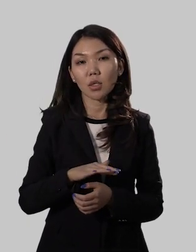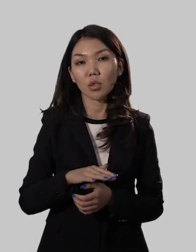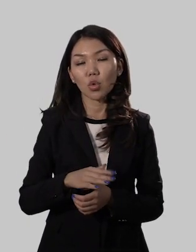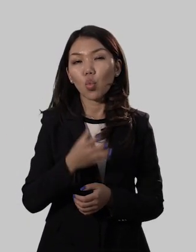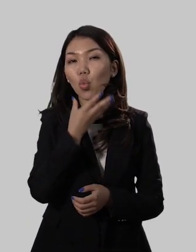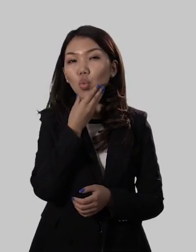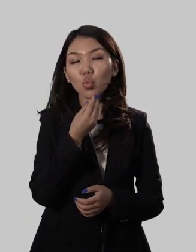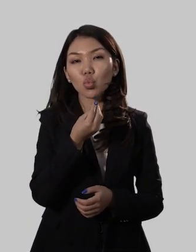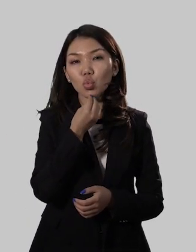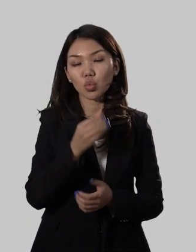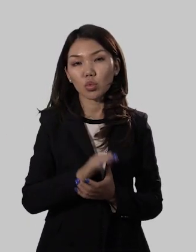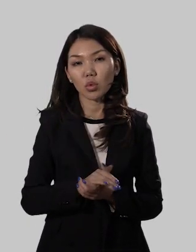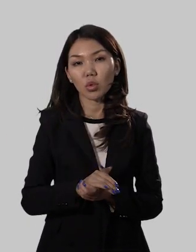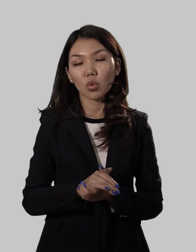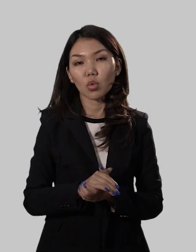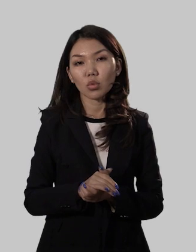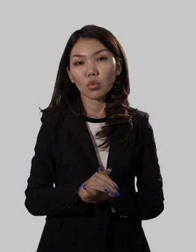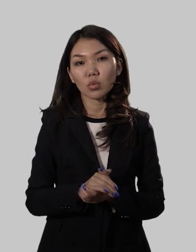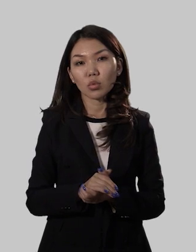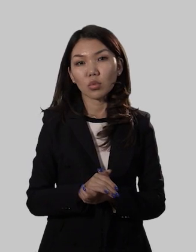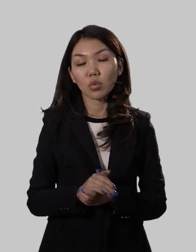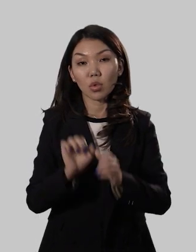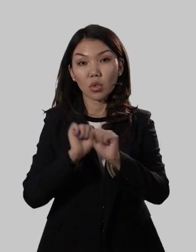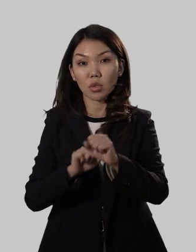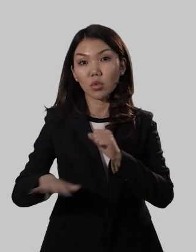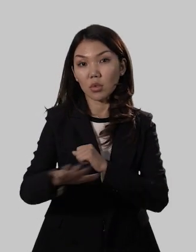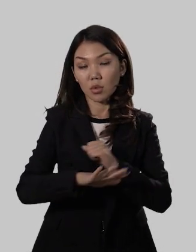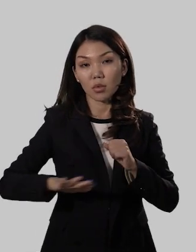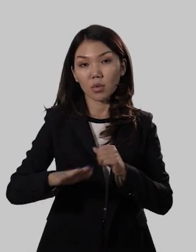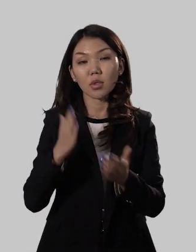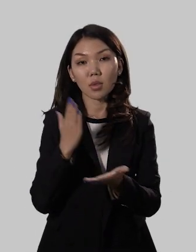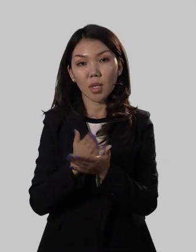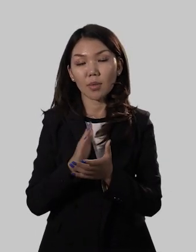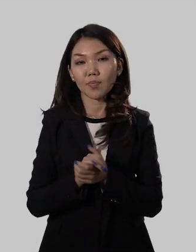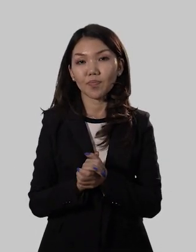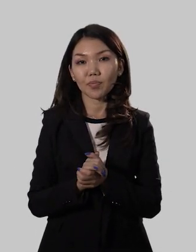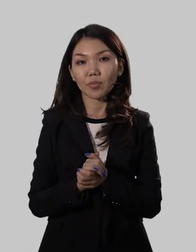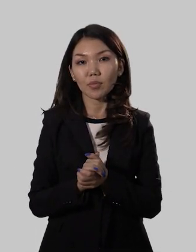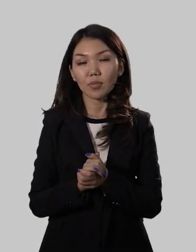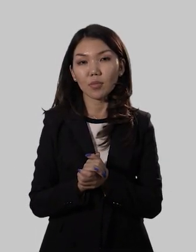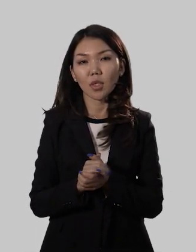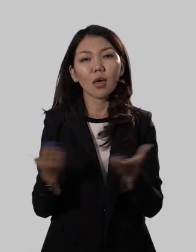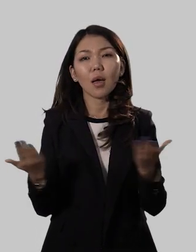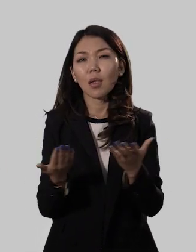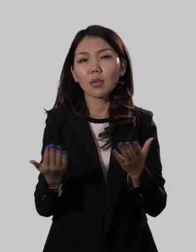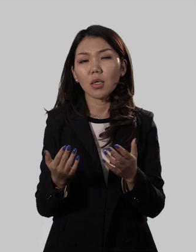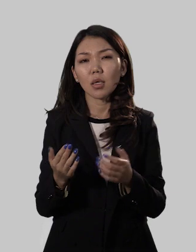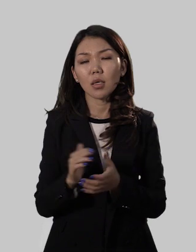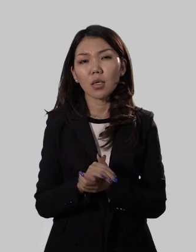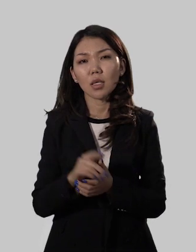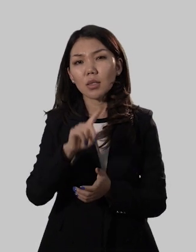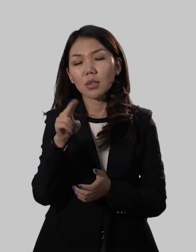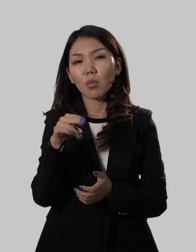Кыргызстанда көрктүү кооз коруктар бар. Кандай коруктар бар?